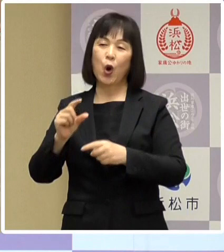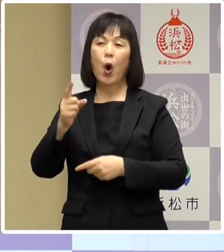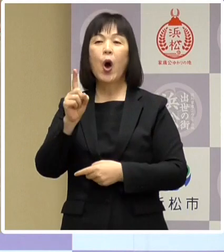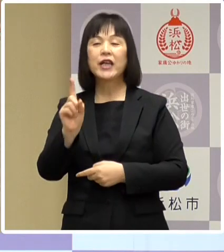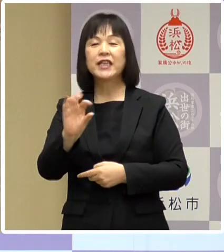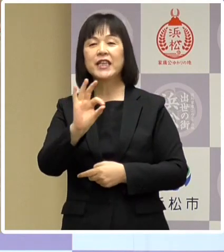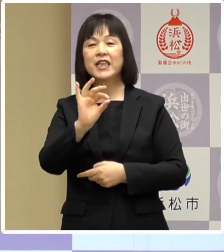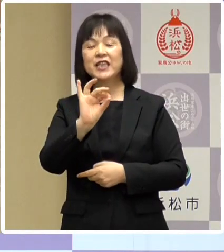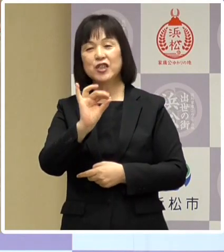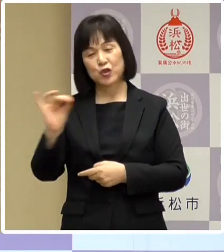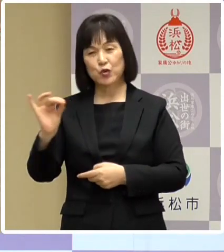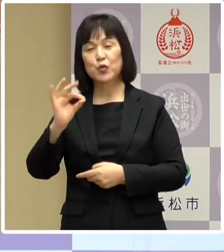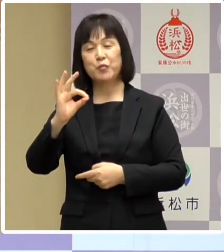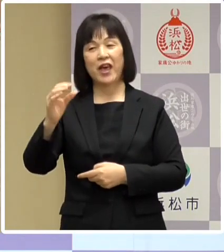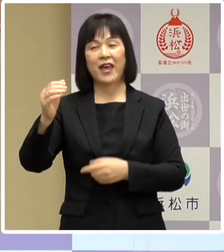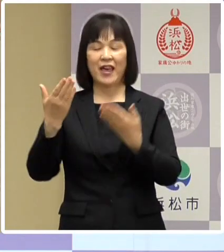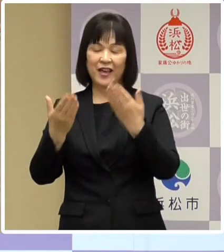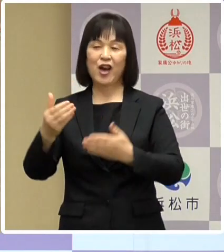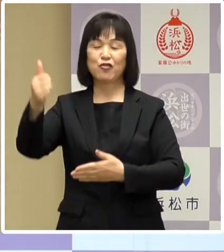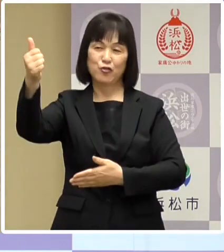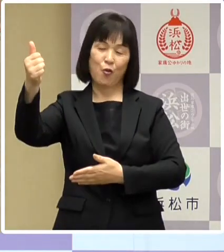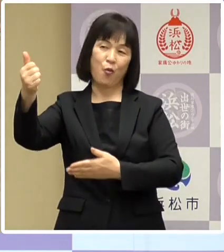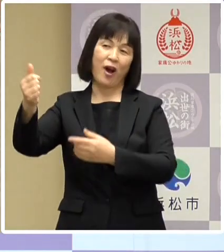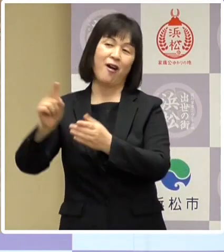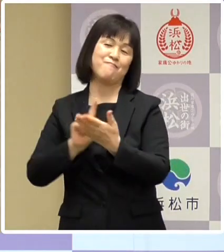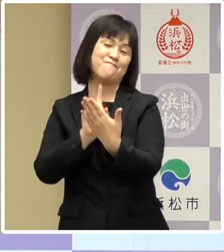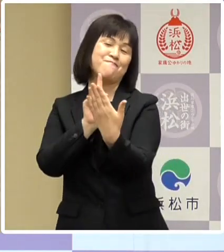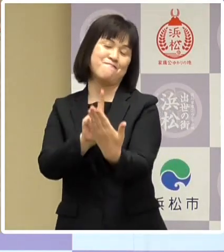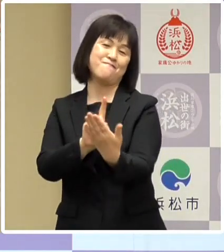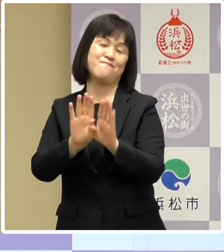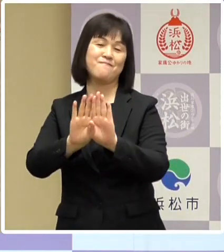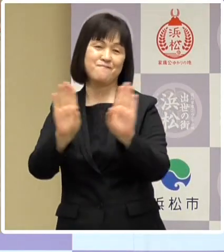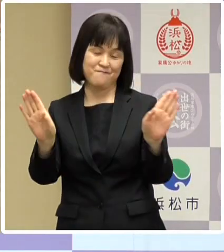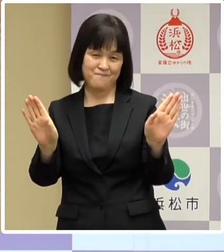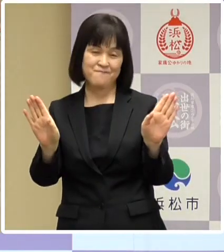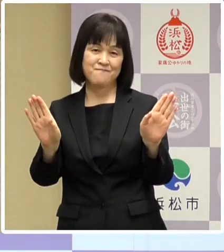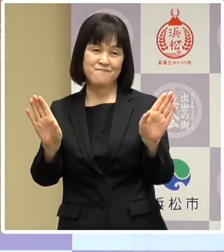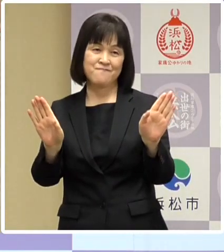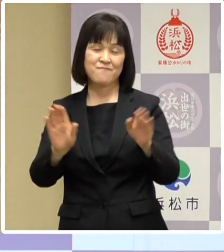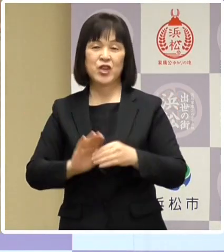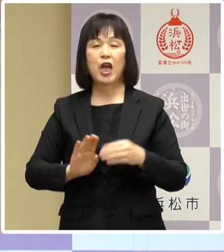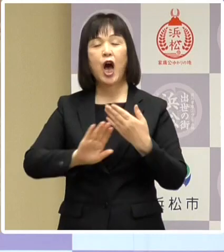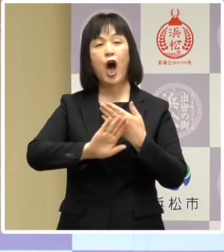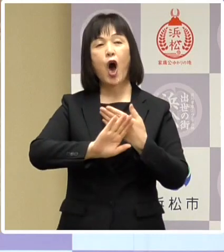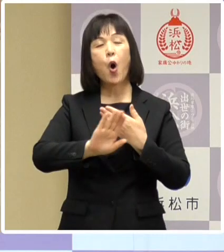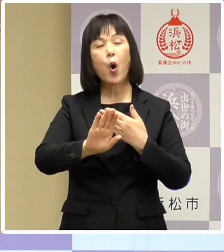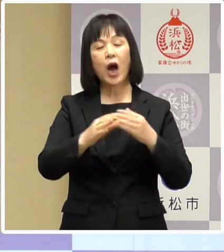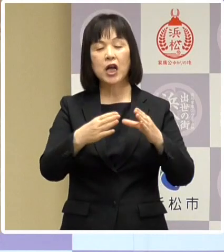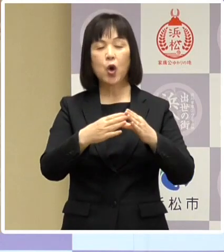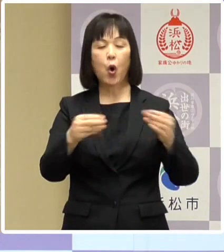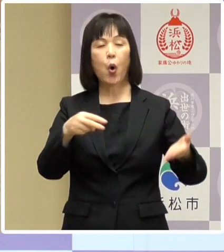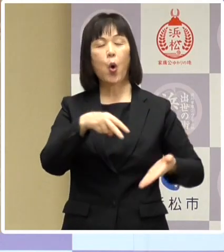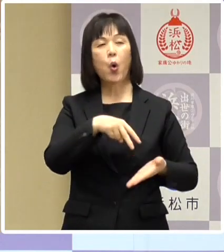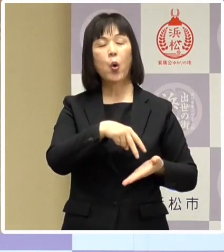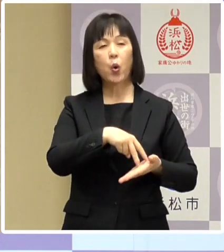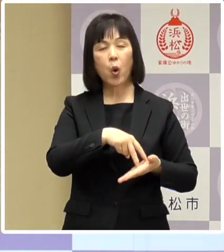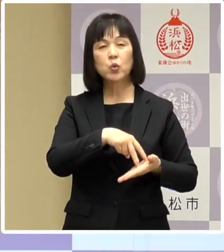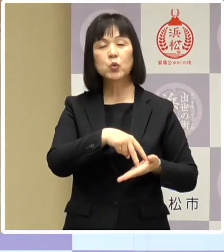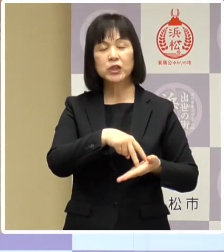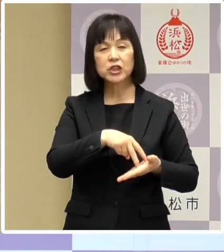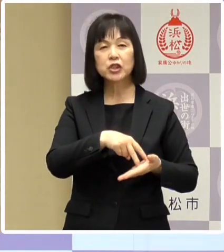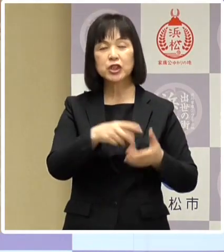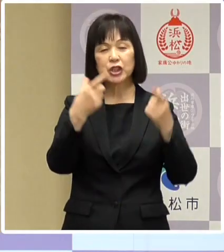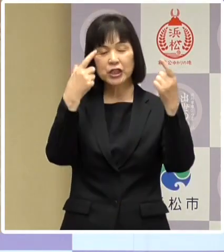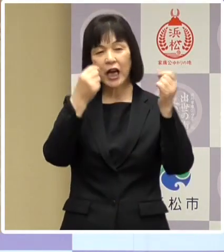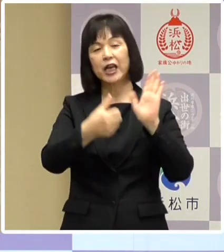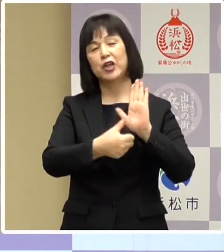に、まあ、秘書 の一部発言についてですね、はい、他の大学、国公立の大学の名前を引き合いに出